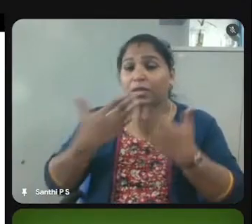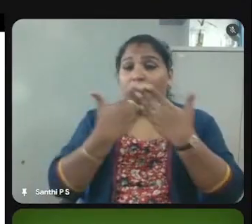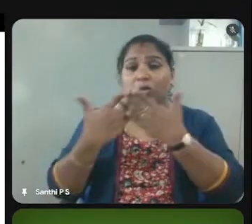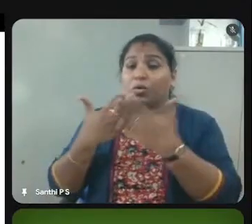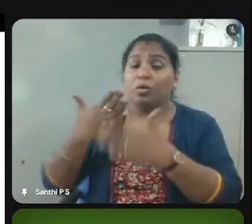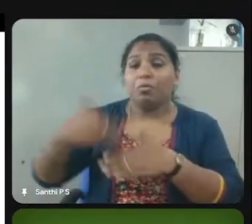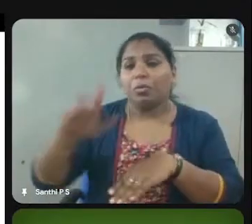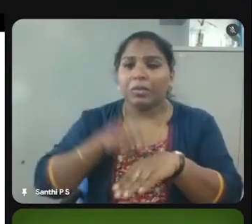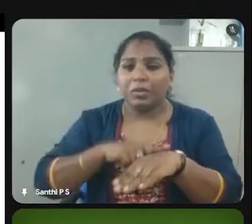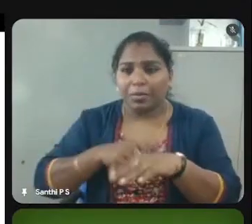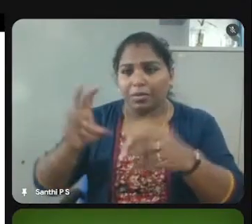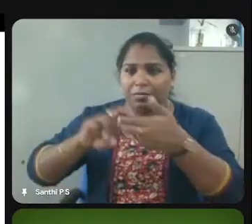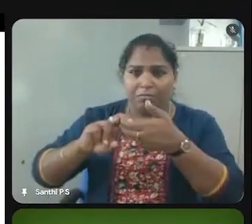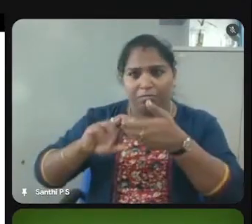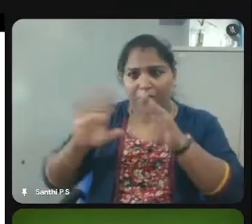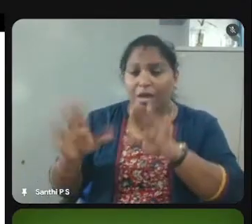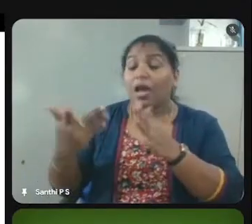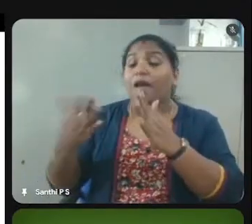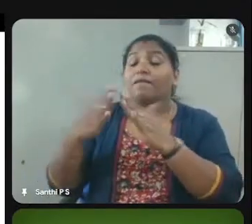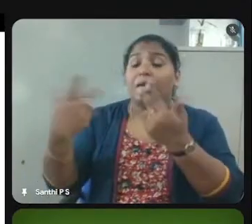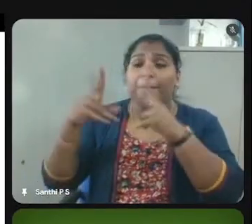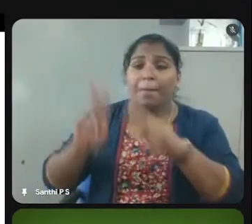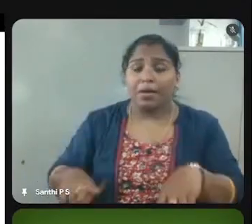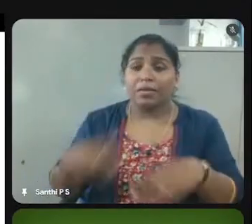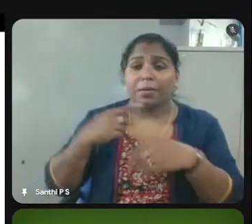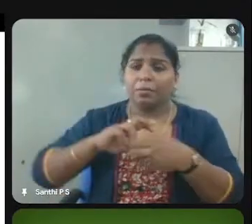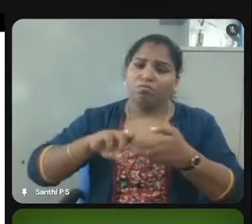ടൈമിൽ മാത്രം ഇട്ട് കൊടുത്തിട്ട് വീട്ടിൽ വന്നിട്ട് മാറ്റി കൊടുക്കുകയാണ് ചെയ്യാറുള്ളത്.